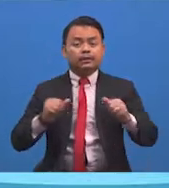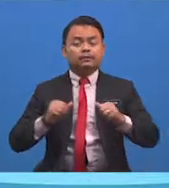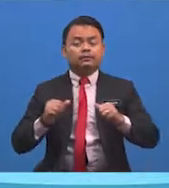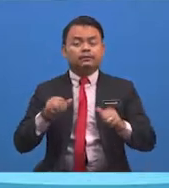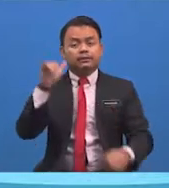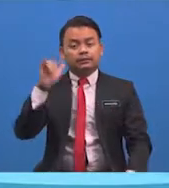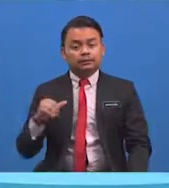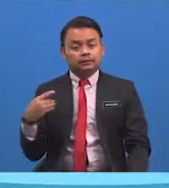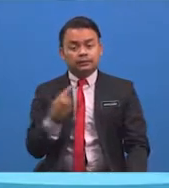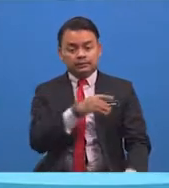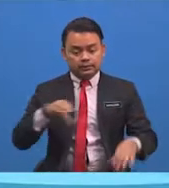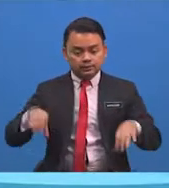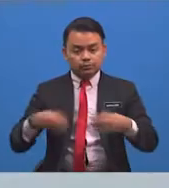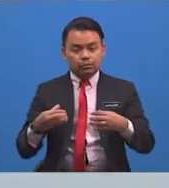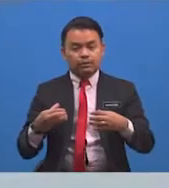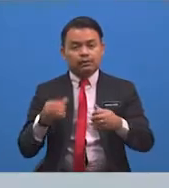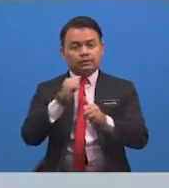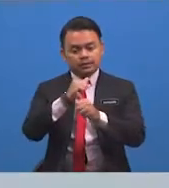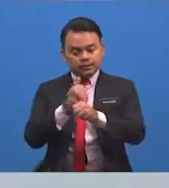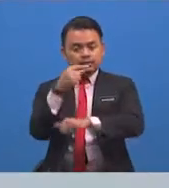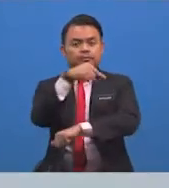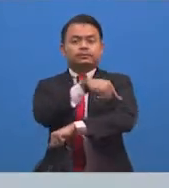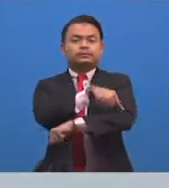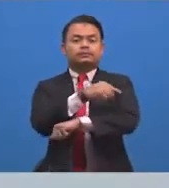yang kita lakukan setiap hari.